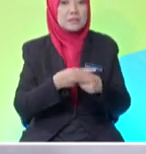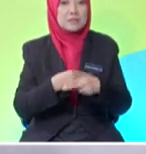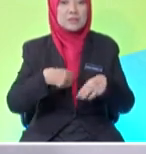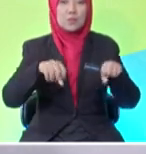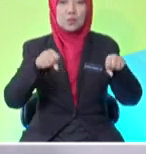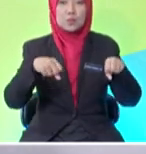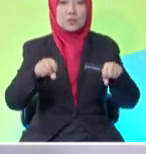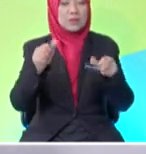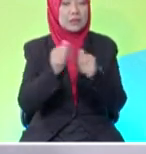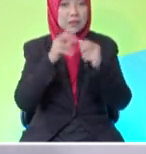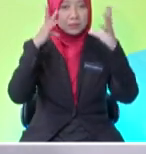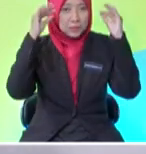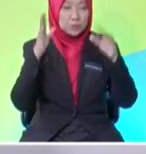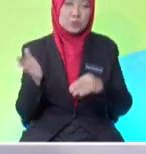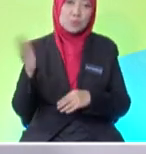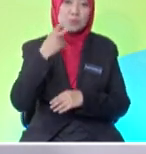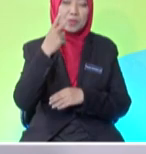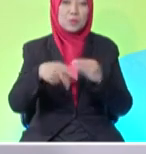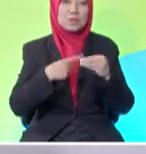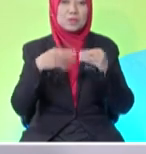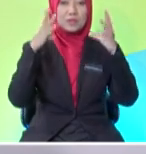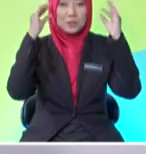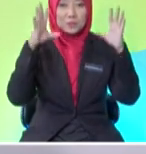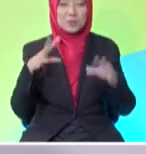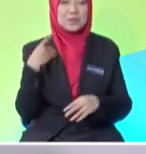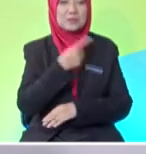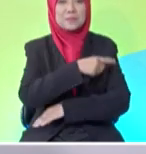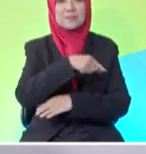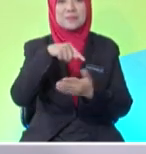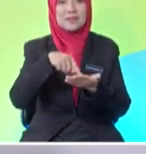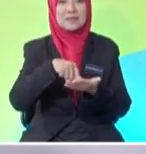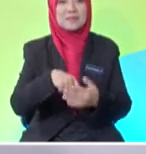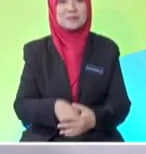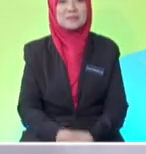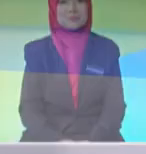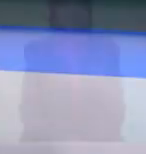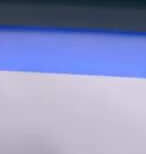dengan guru kita jump terlihat profil guru kita hari ini